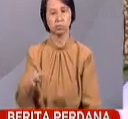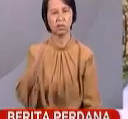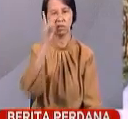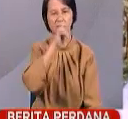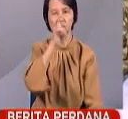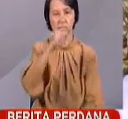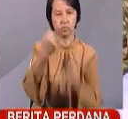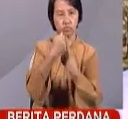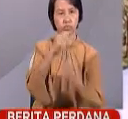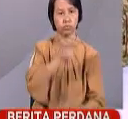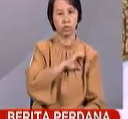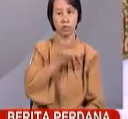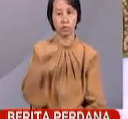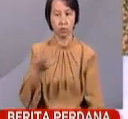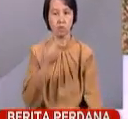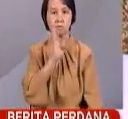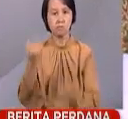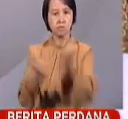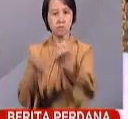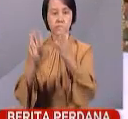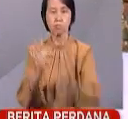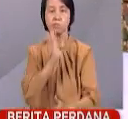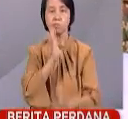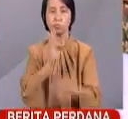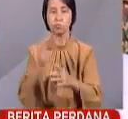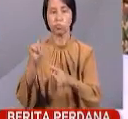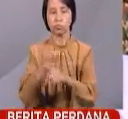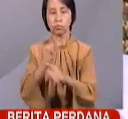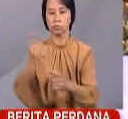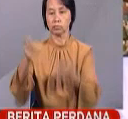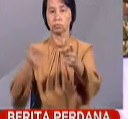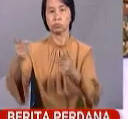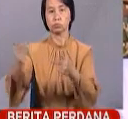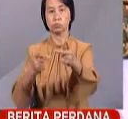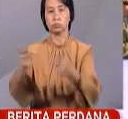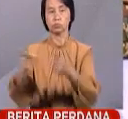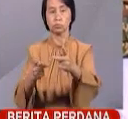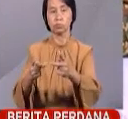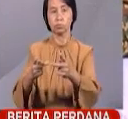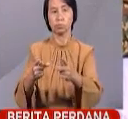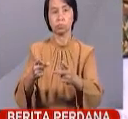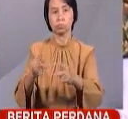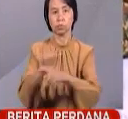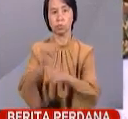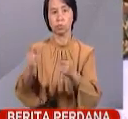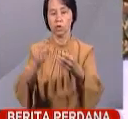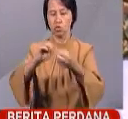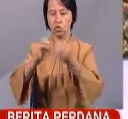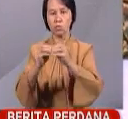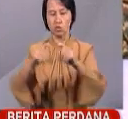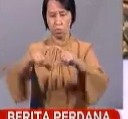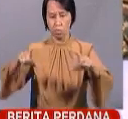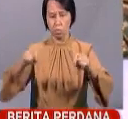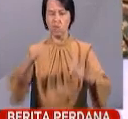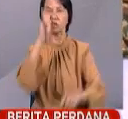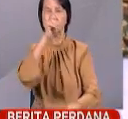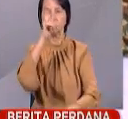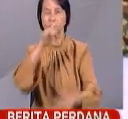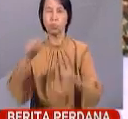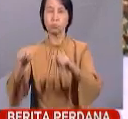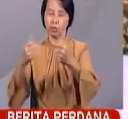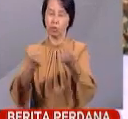dengan kita orang, beritahu kita menggunakan kenderaan, menggunakan nombor kenderaan palsu,